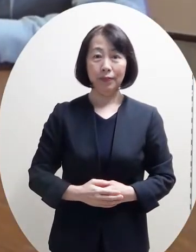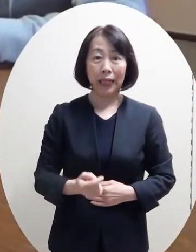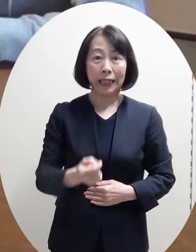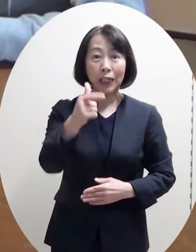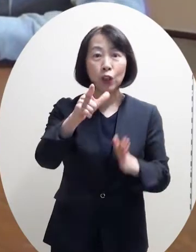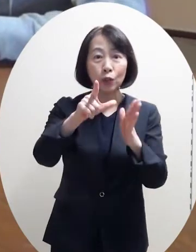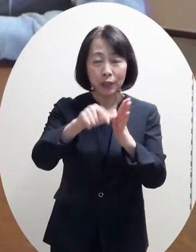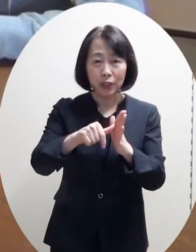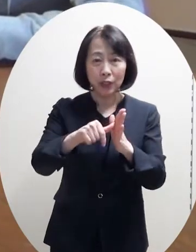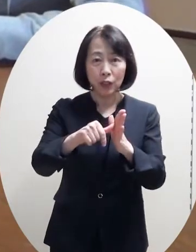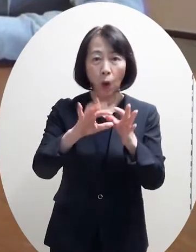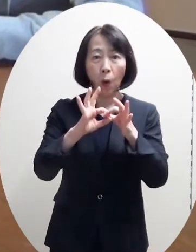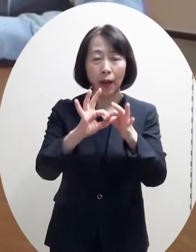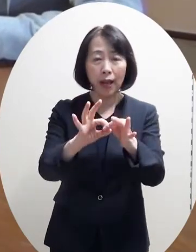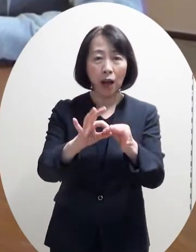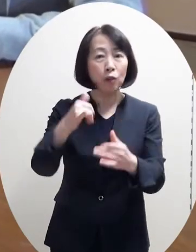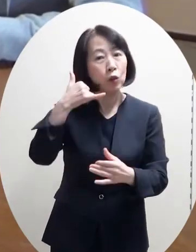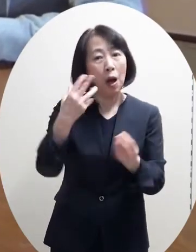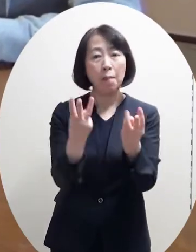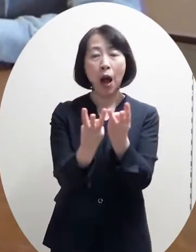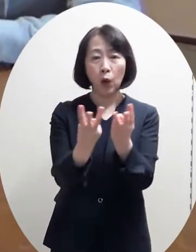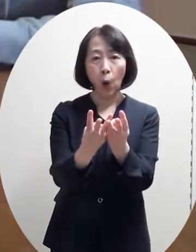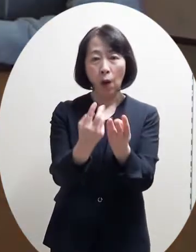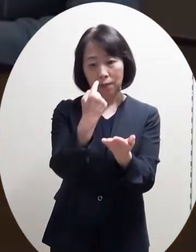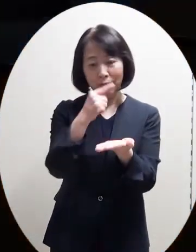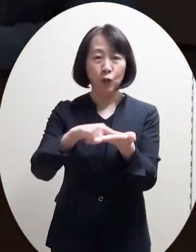緊急時の連絡先は俺のスマホでいいよな。